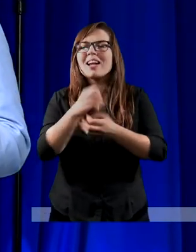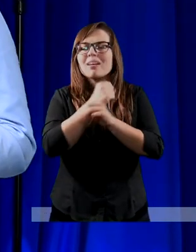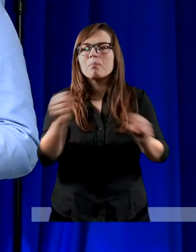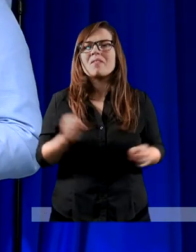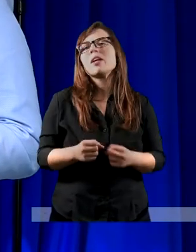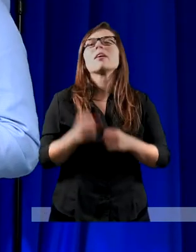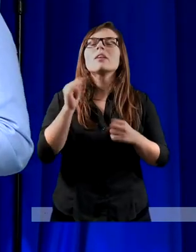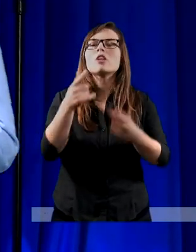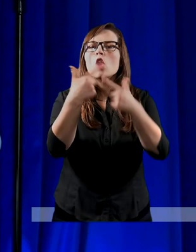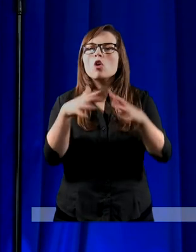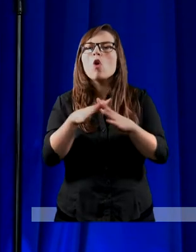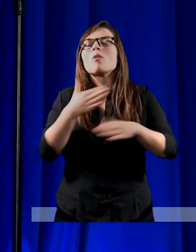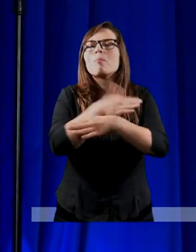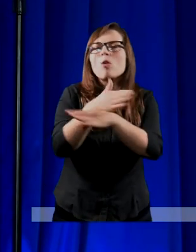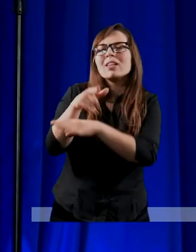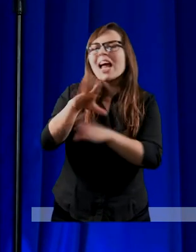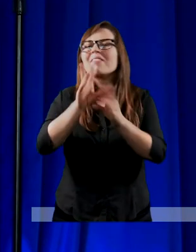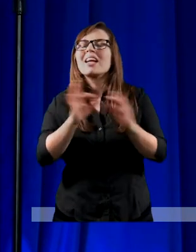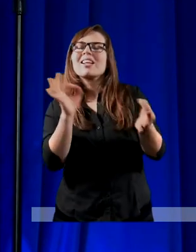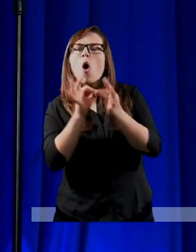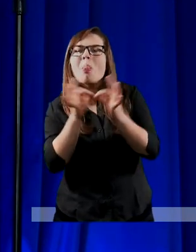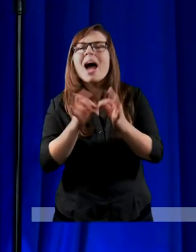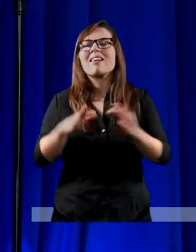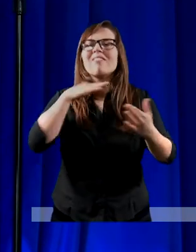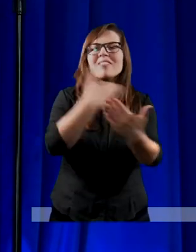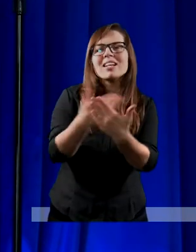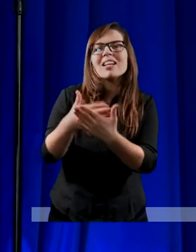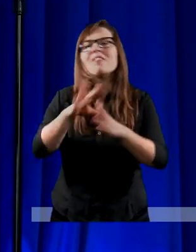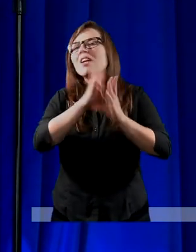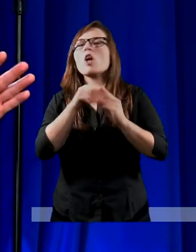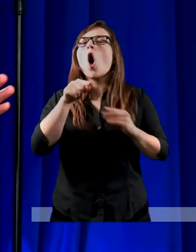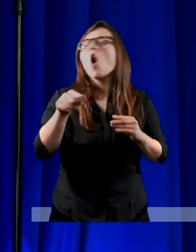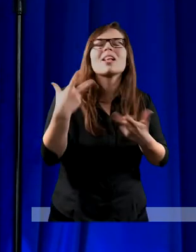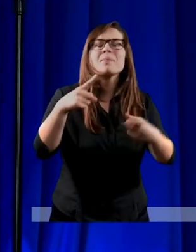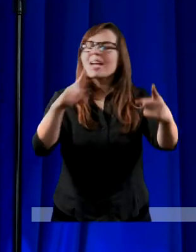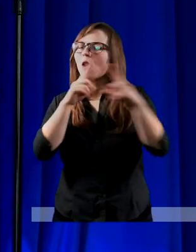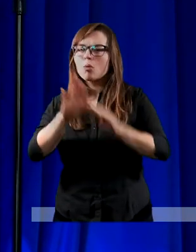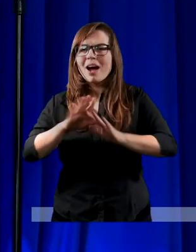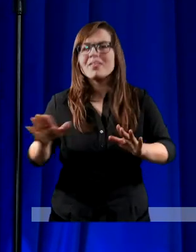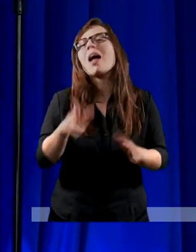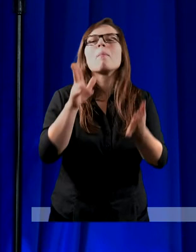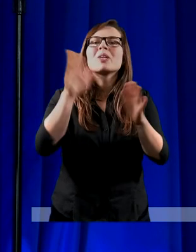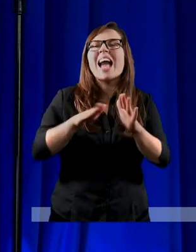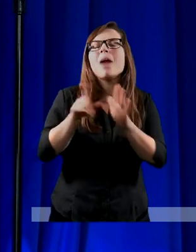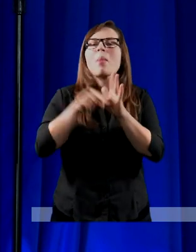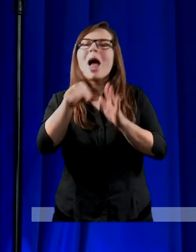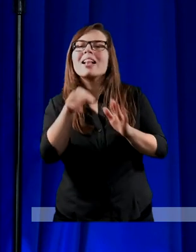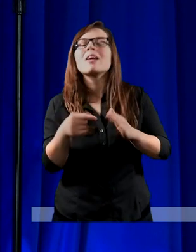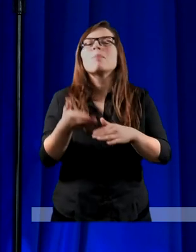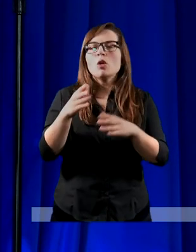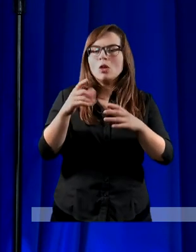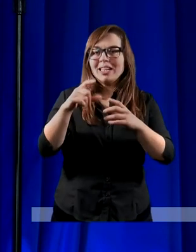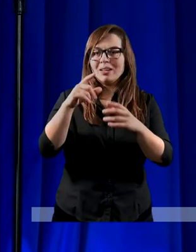się na różne denominacje, wyznania, ale o tym nie rozmawiamy, przynajmniej na tym profilu. Przynajmniej staram